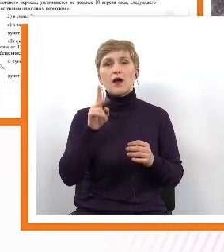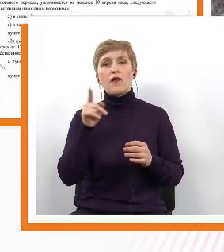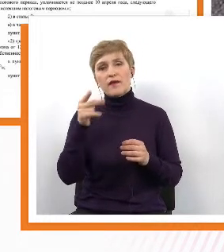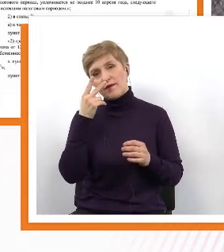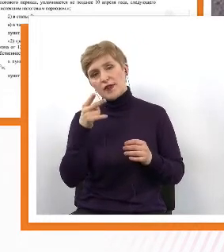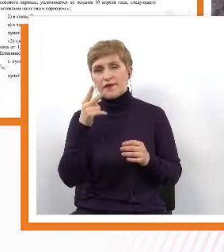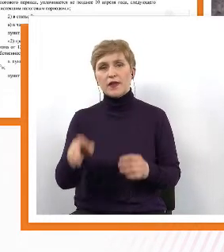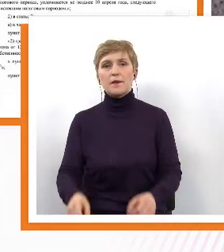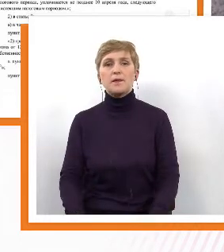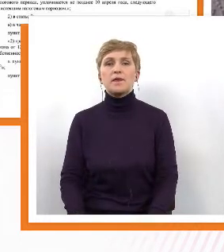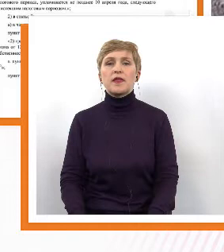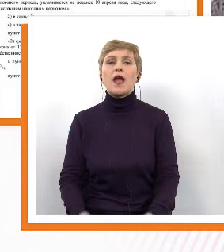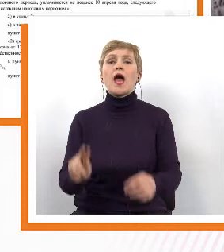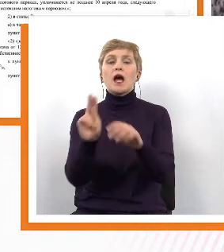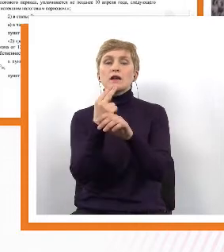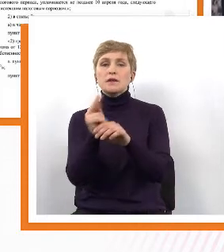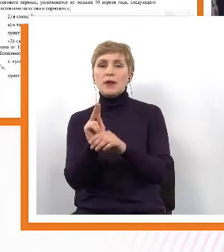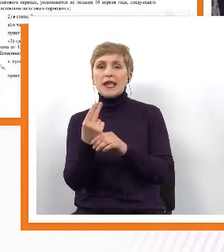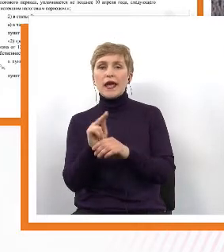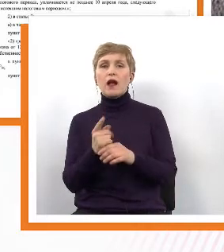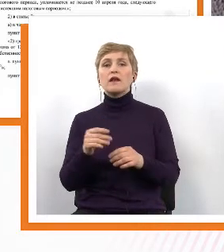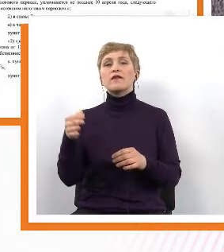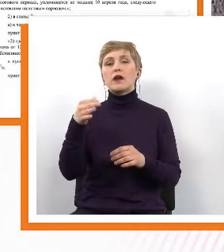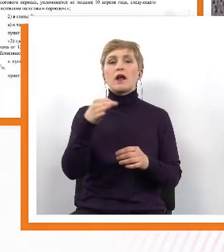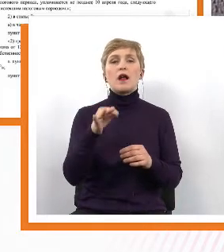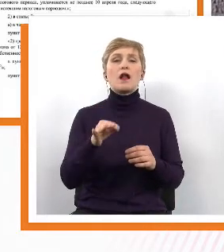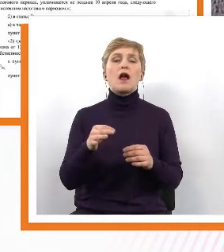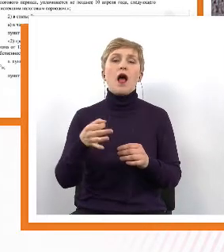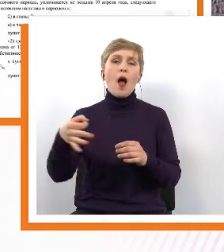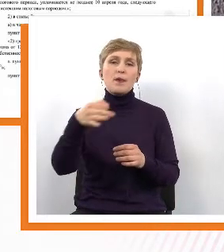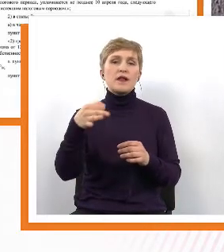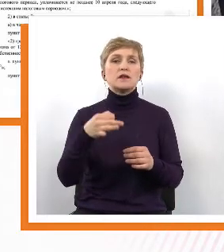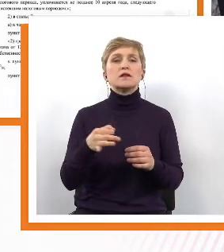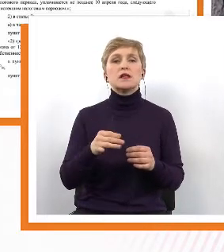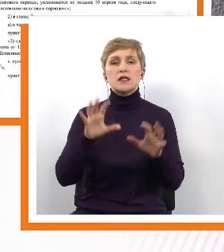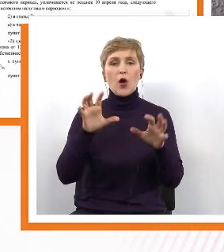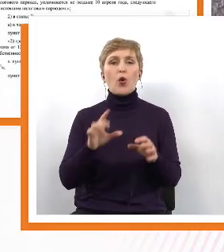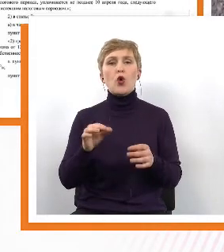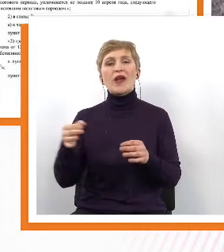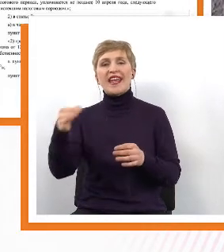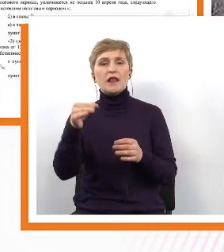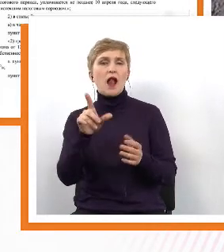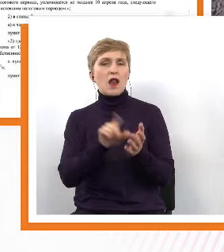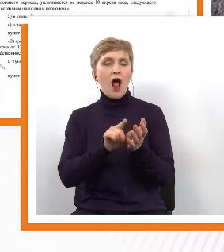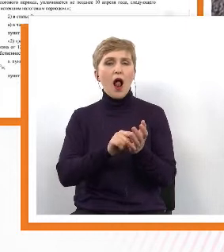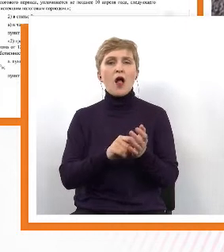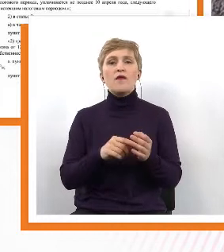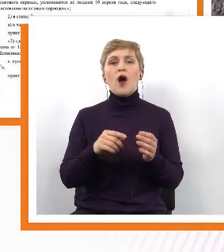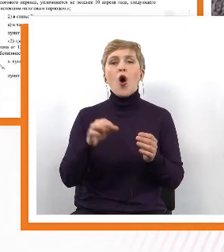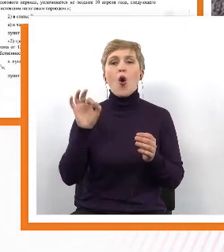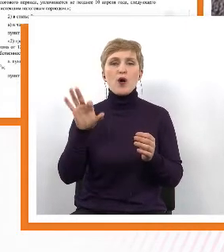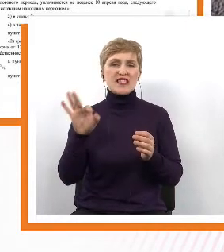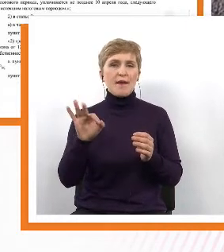Значит, внесли изменения в региональный, областной, вернее, закон о региональных налогах в октябре 2019